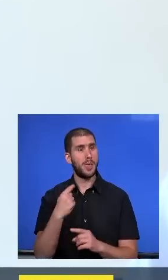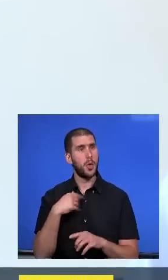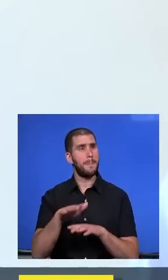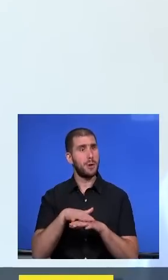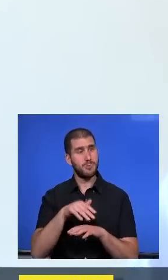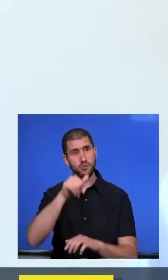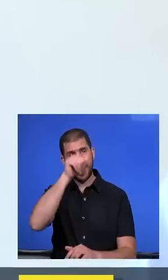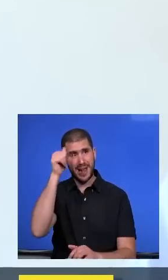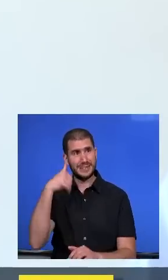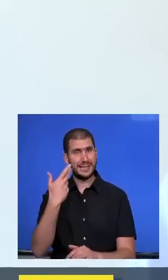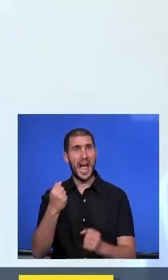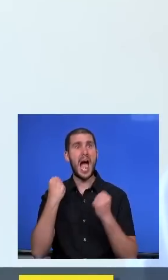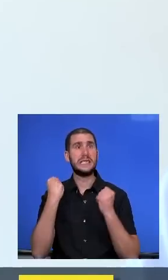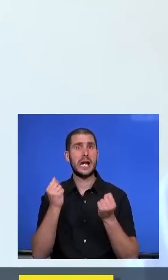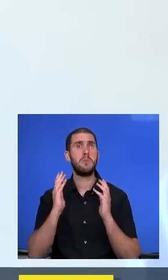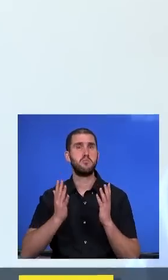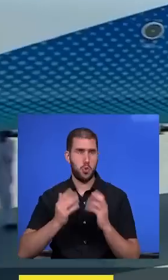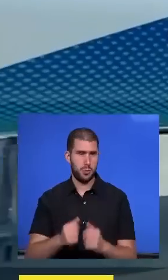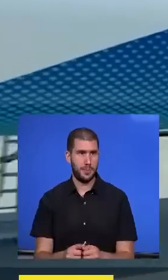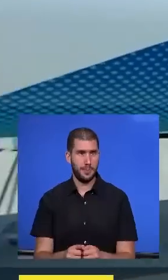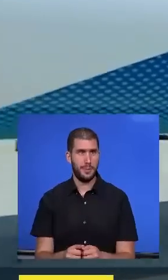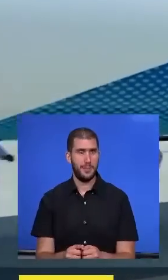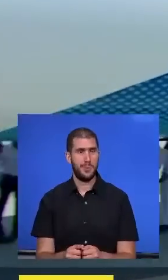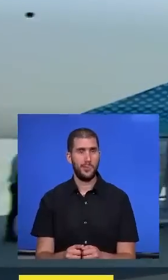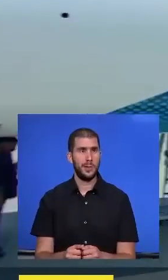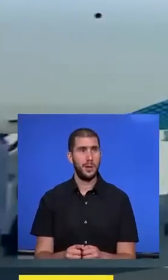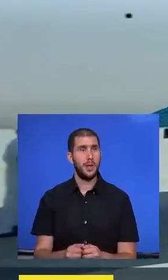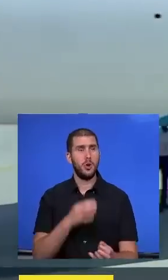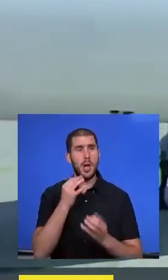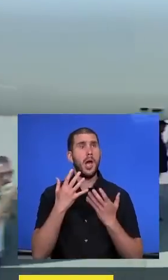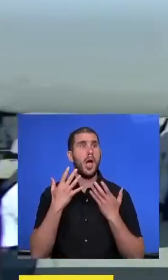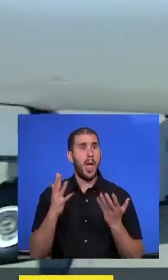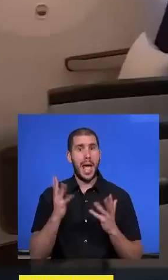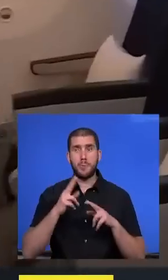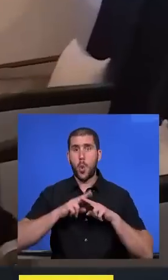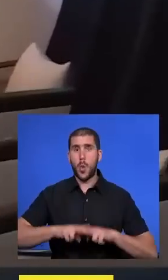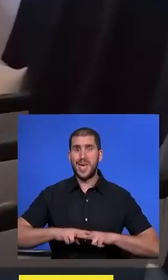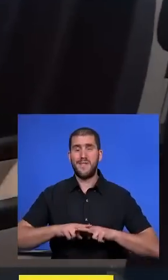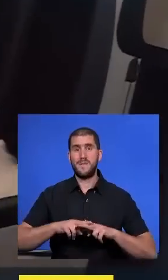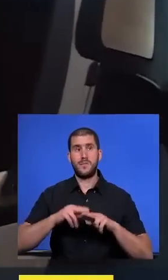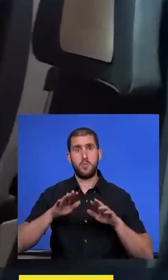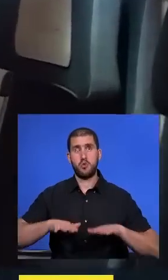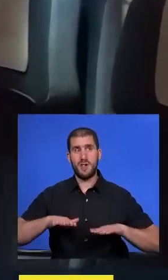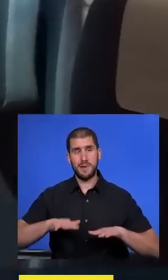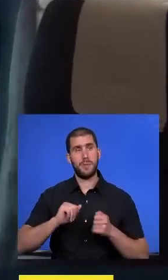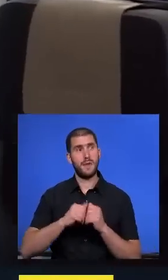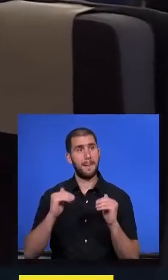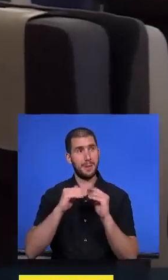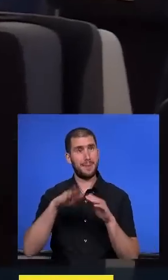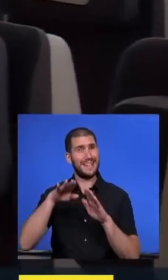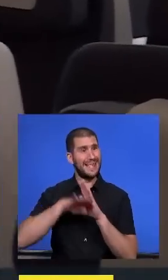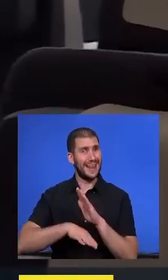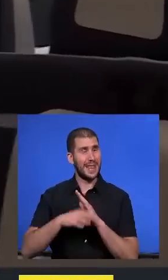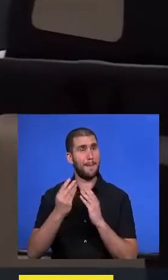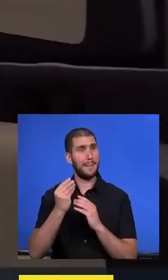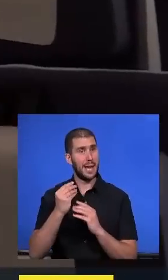מרגישים שהקיץ הזה הולך להיות חזק מאוד. השאלה הגדולה, האם עודף המושבים ובהתאמה גם ירידה מסוימת